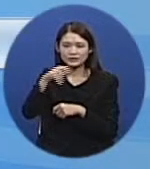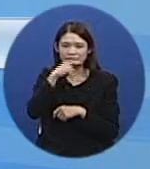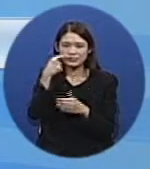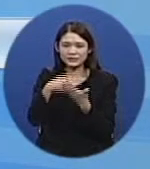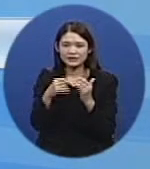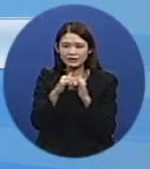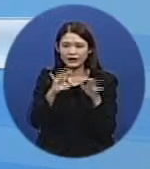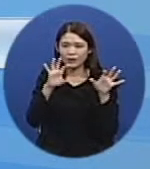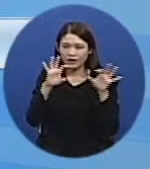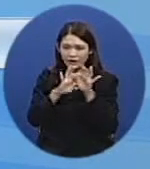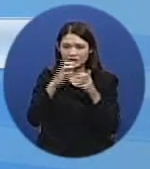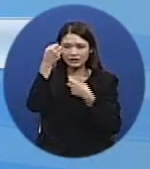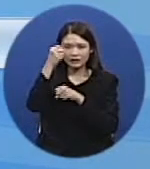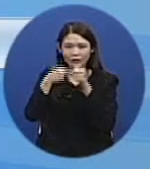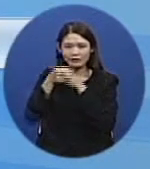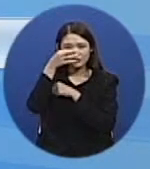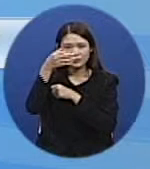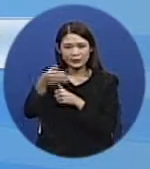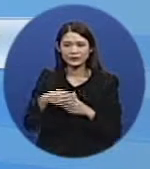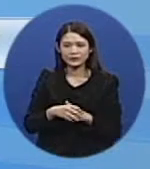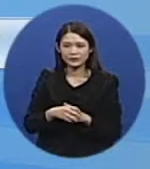관련 연극이 공연됩니다.